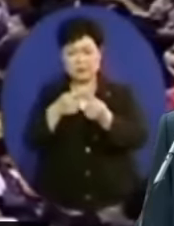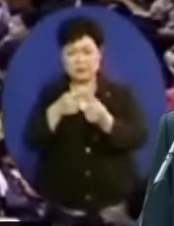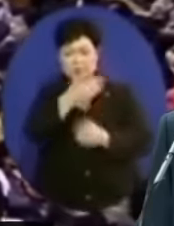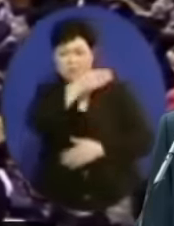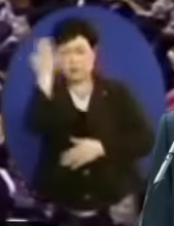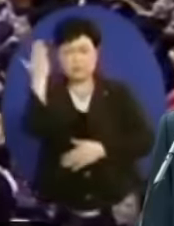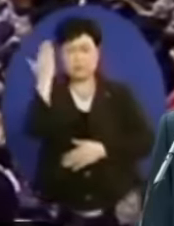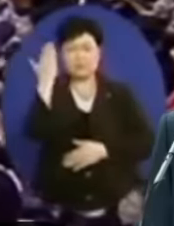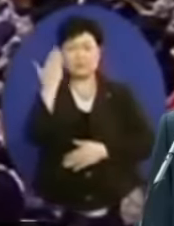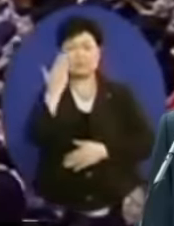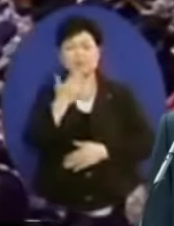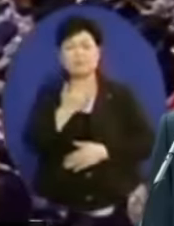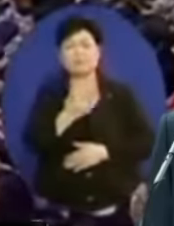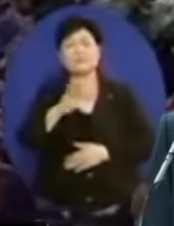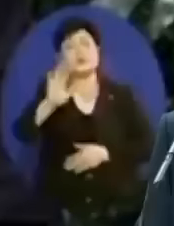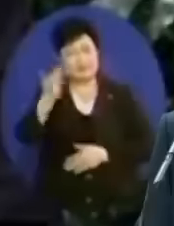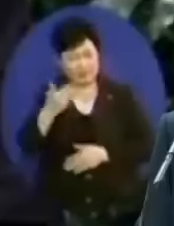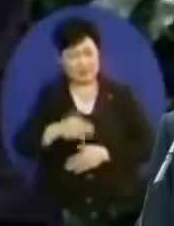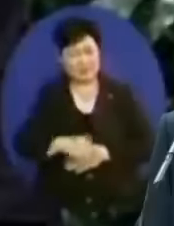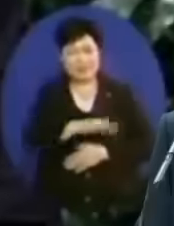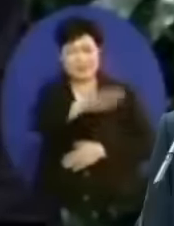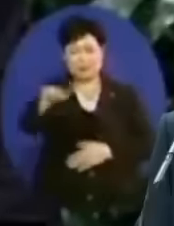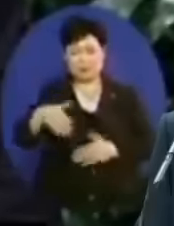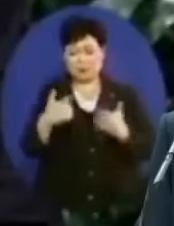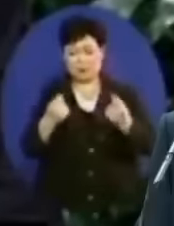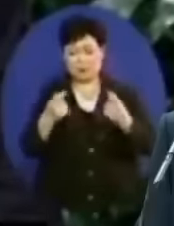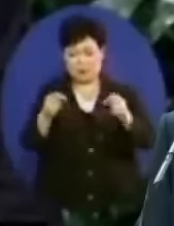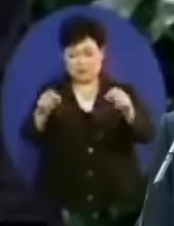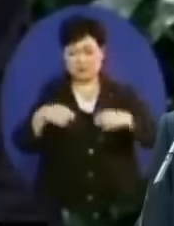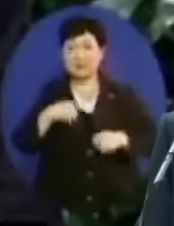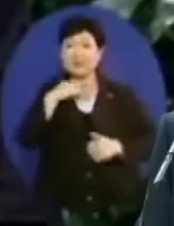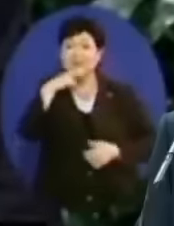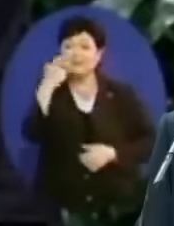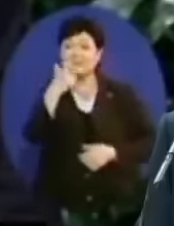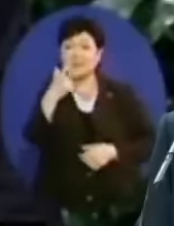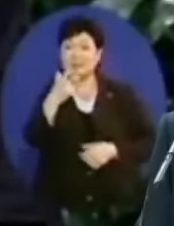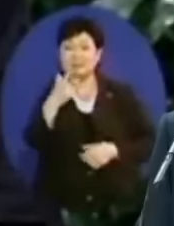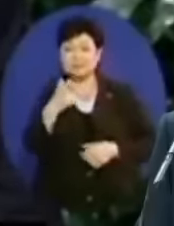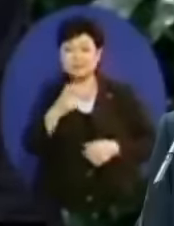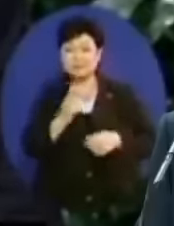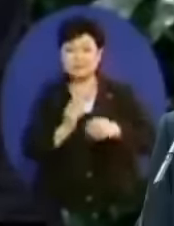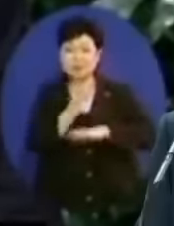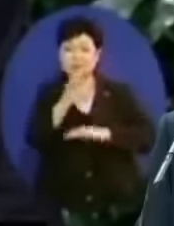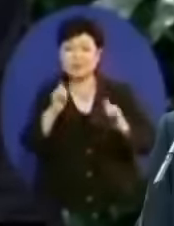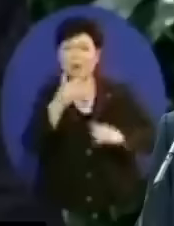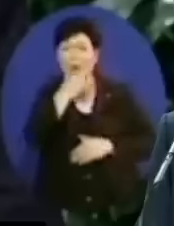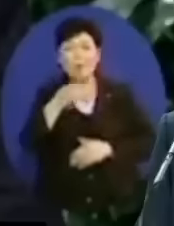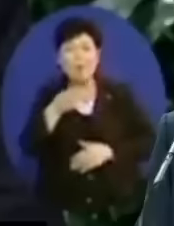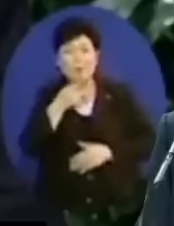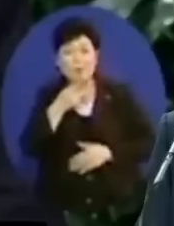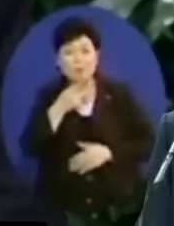젊어야 된다는 것입니다. 그럼 우리 같이 70이 넘은 사람은 행복하기 틀렸지 않습니까?